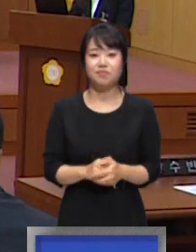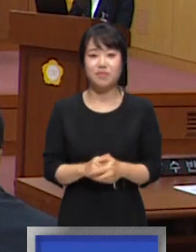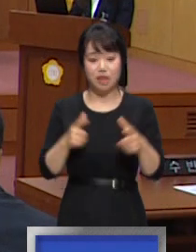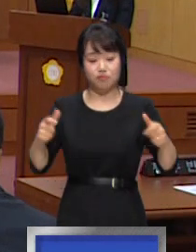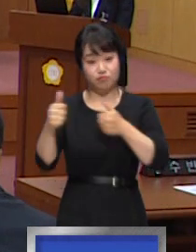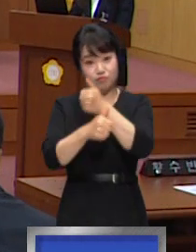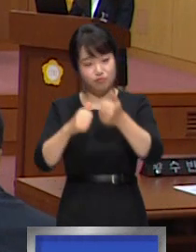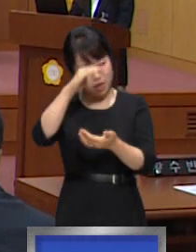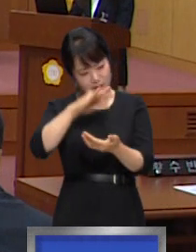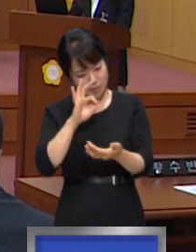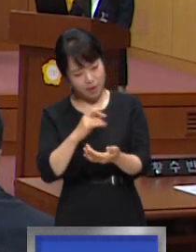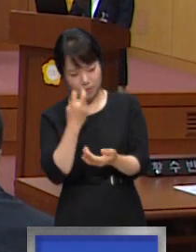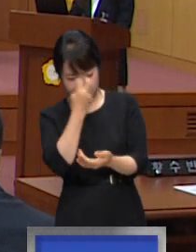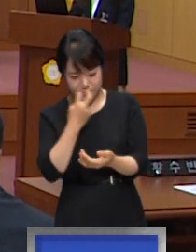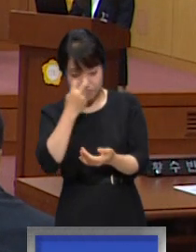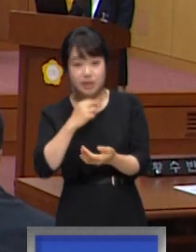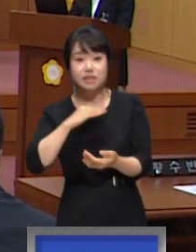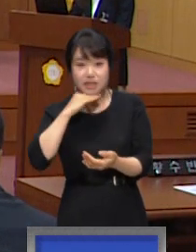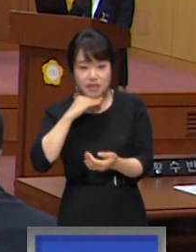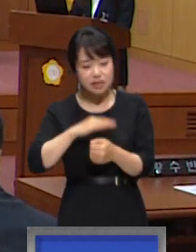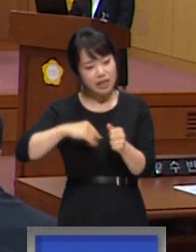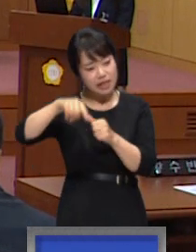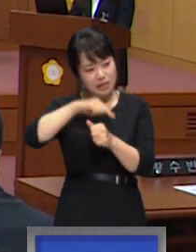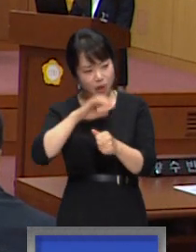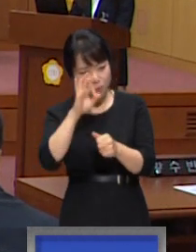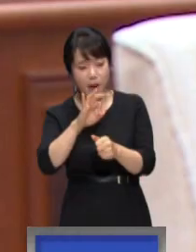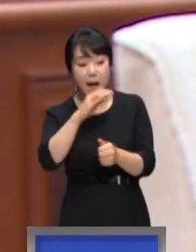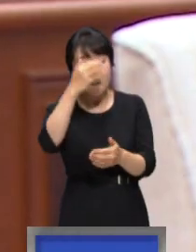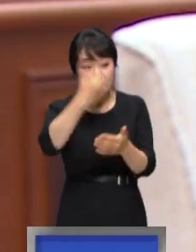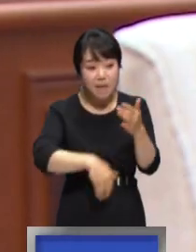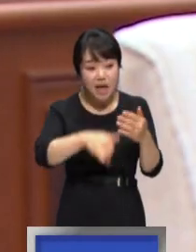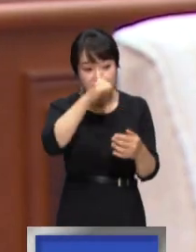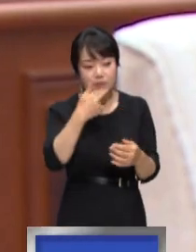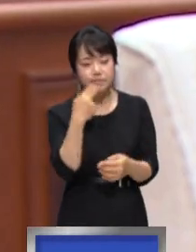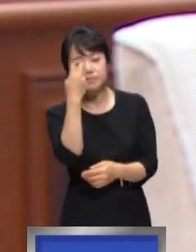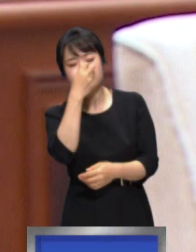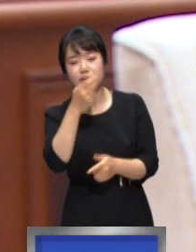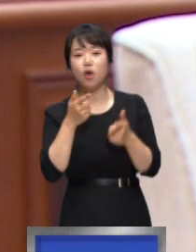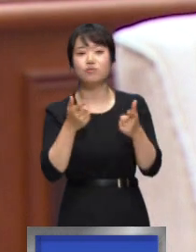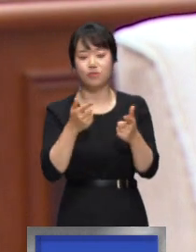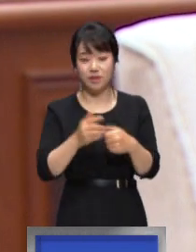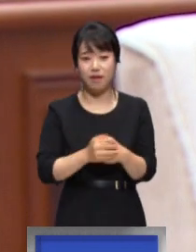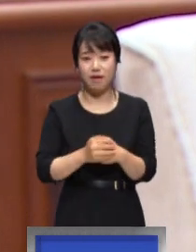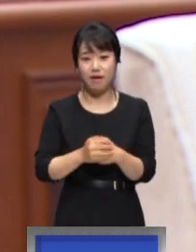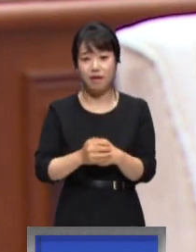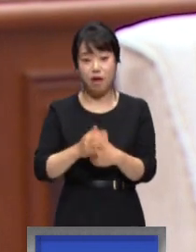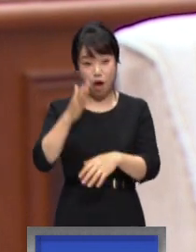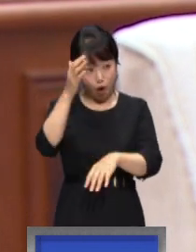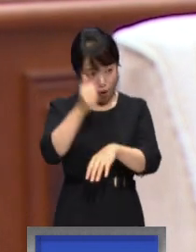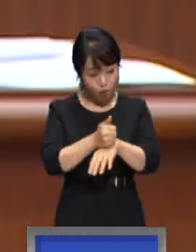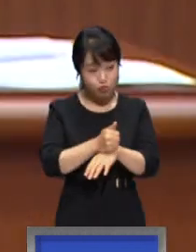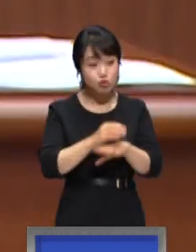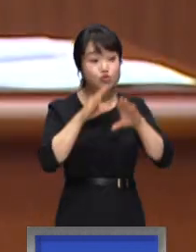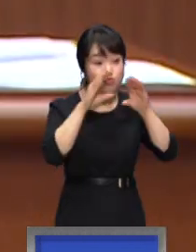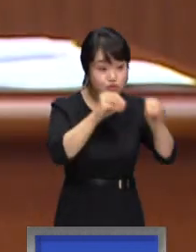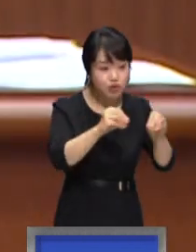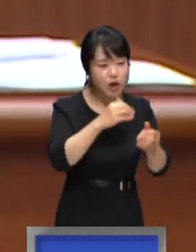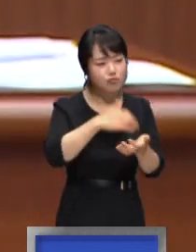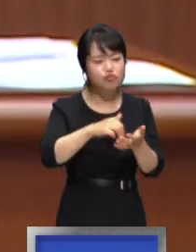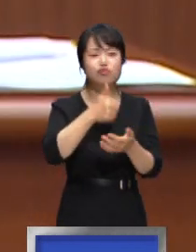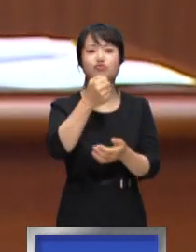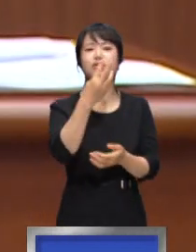구에는 심사기간 동안 사업 중단에 따라 삭감된 예산도 들여다봅니다. 올해 중단이 결정된 사업만